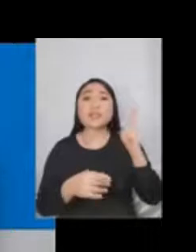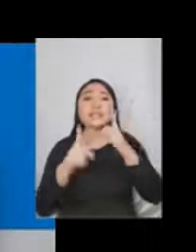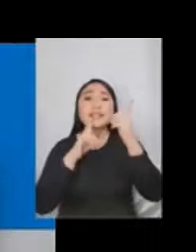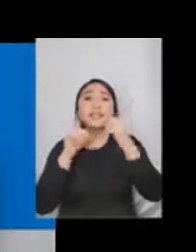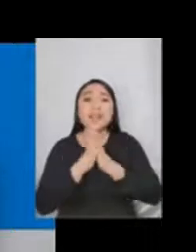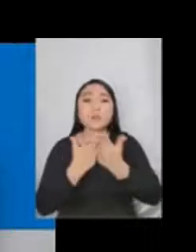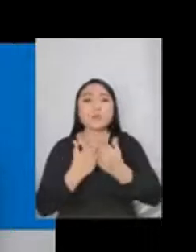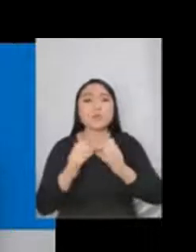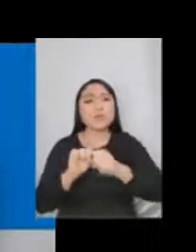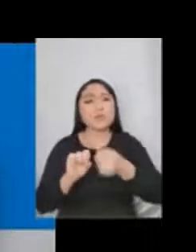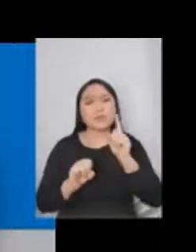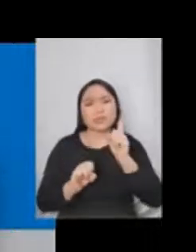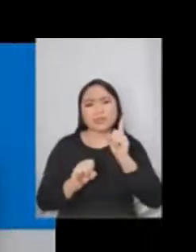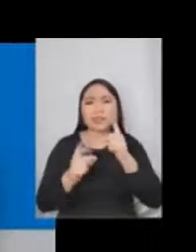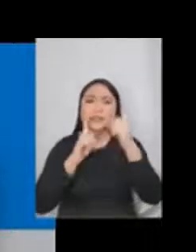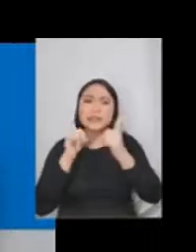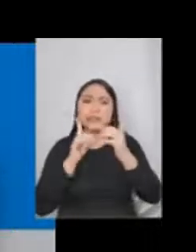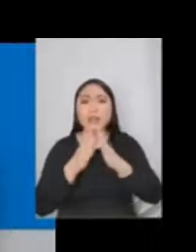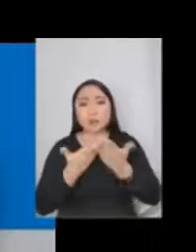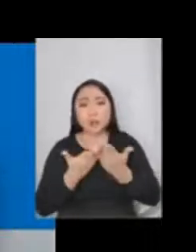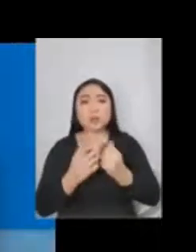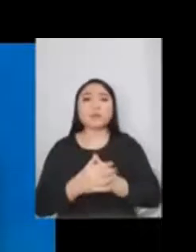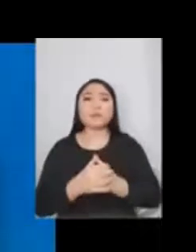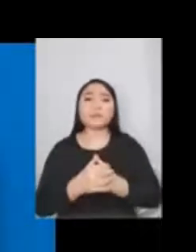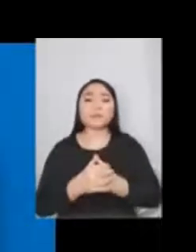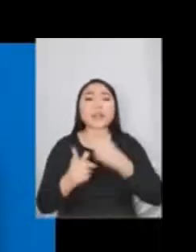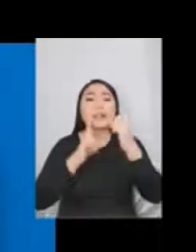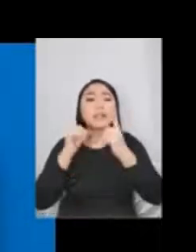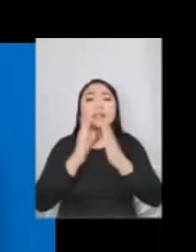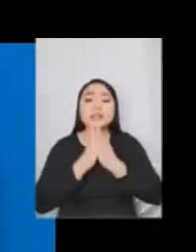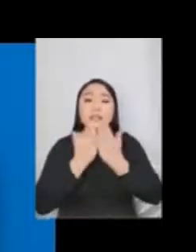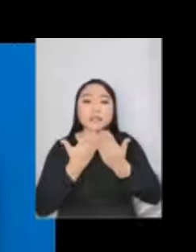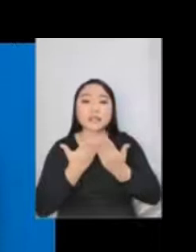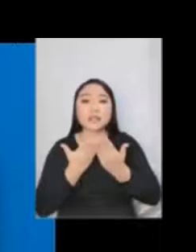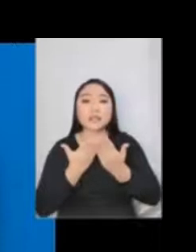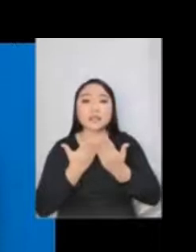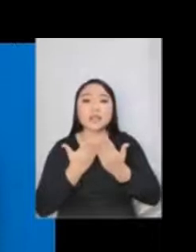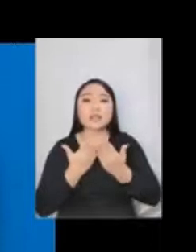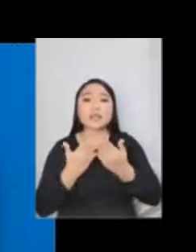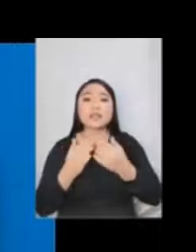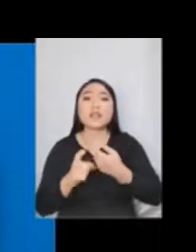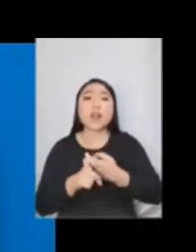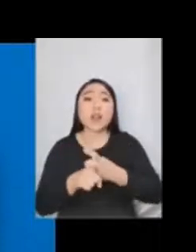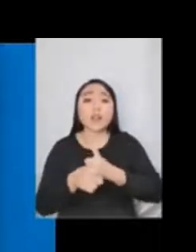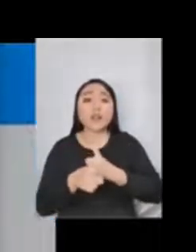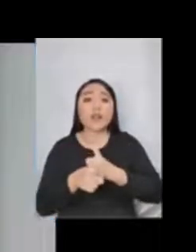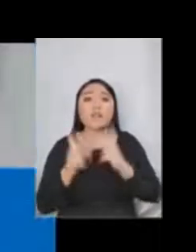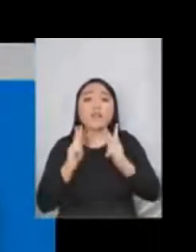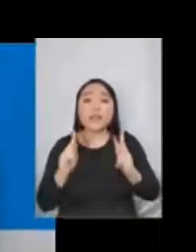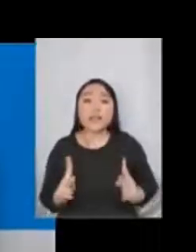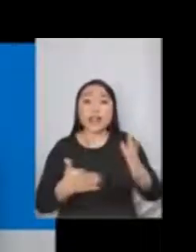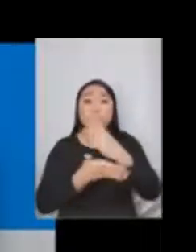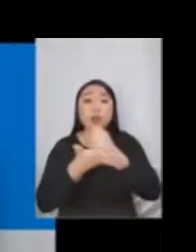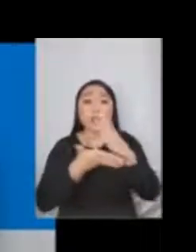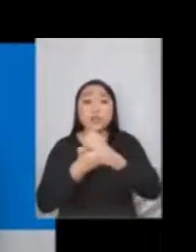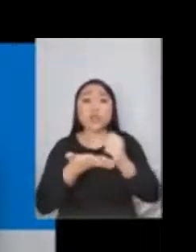po ni Starbucks. So ano nga ba si Starbucks? Si Starbucks po ay mula sa